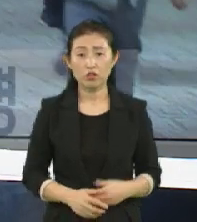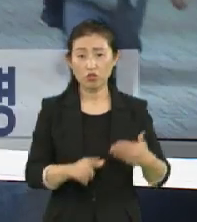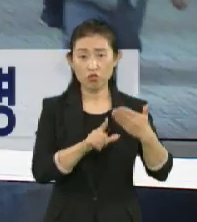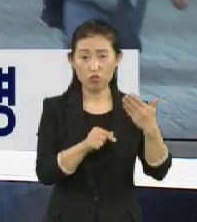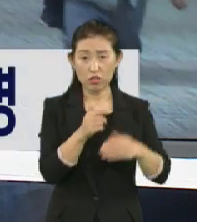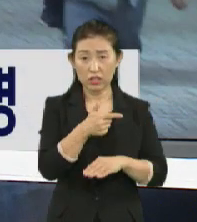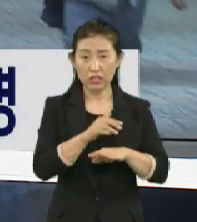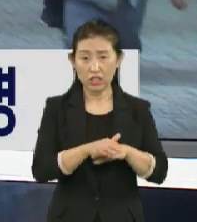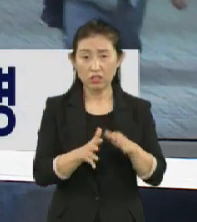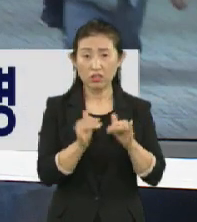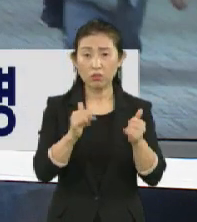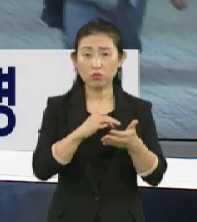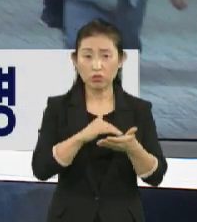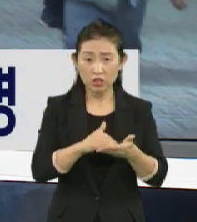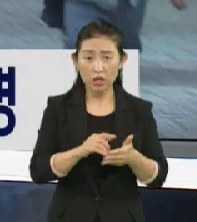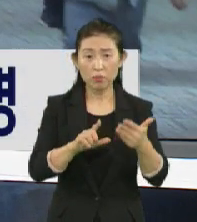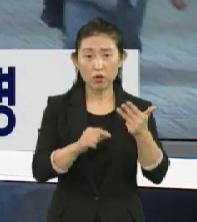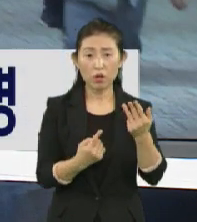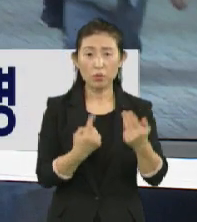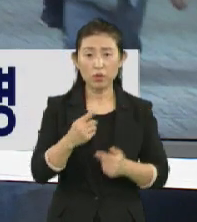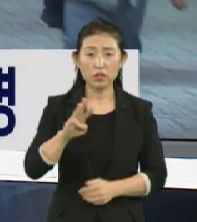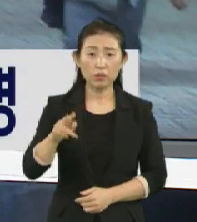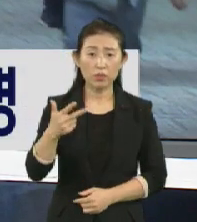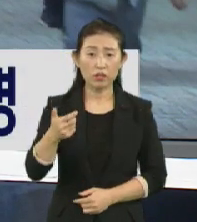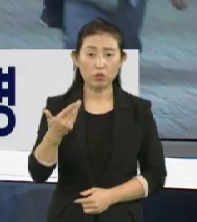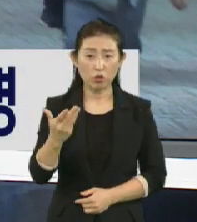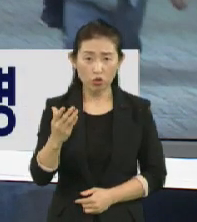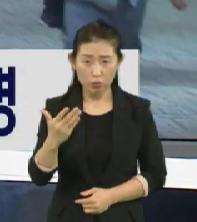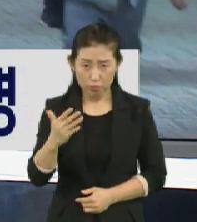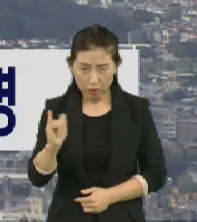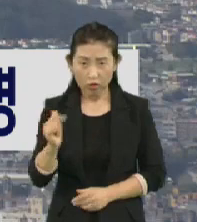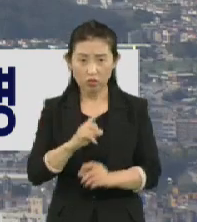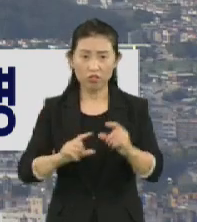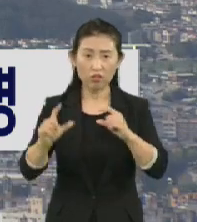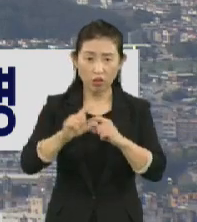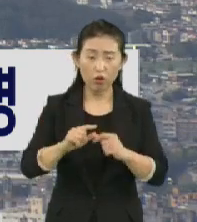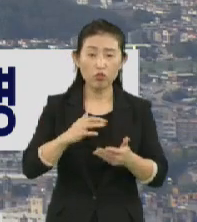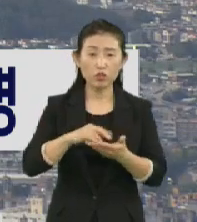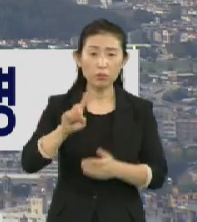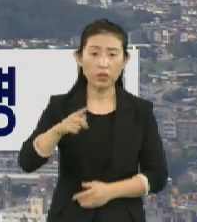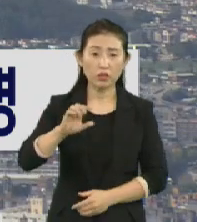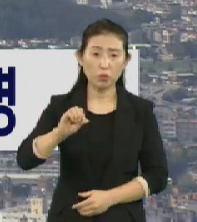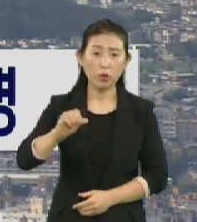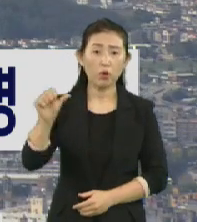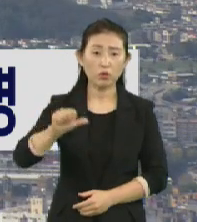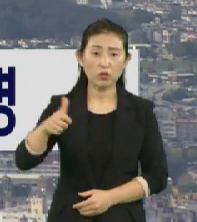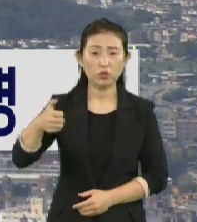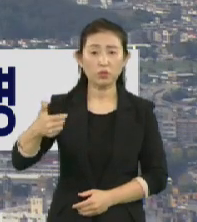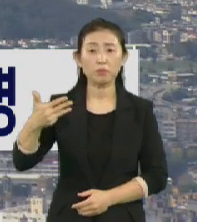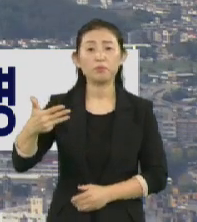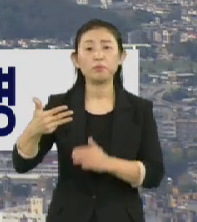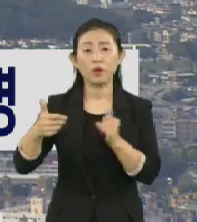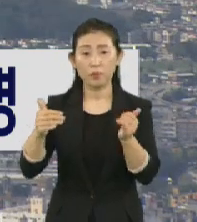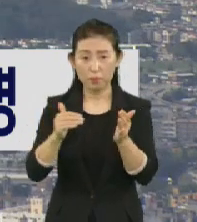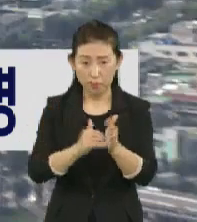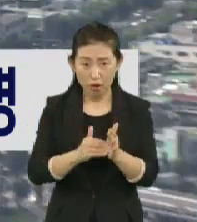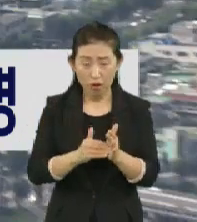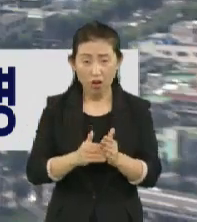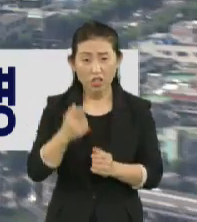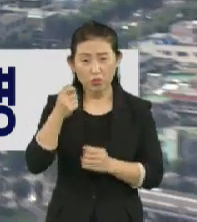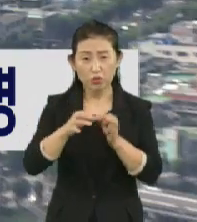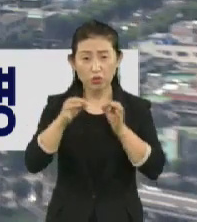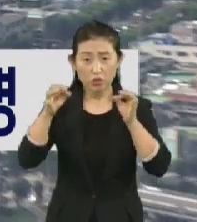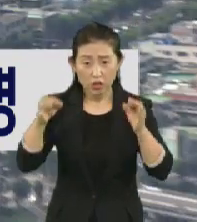지난달 기준 대전시 인구가 8월에 비해 300일은 9명 드러난 145 15,000 신 8명으로 짓게 되면서